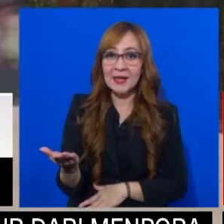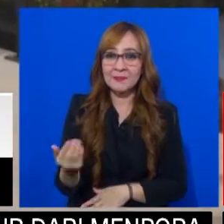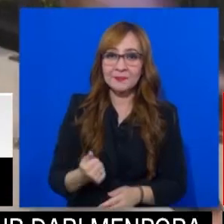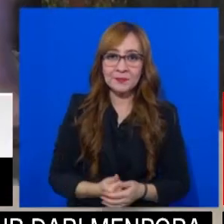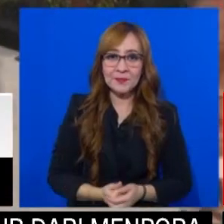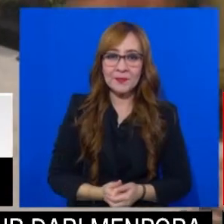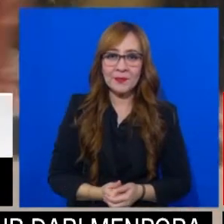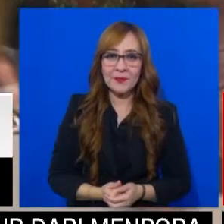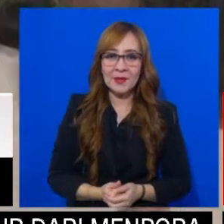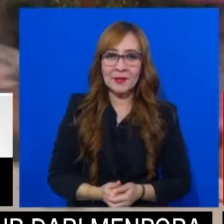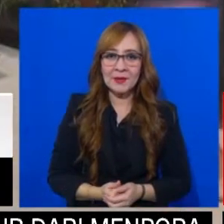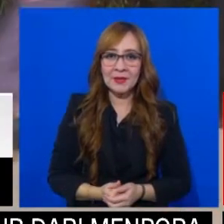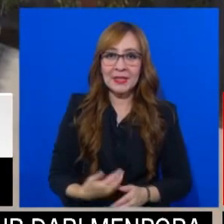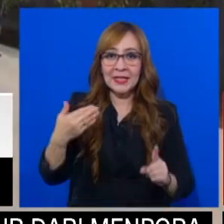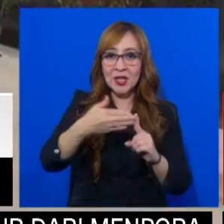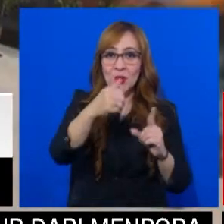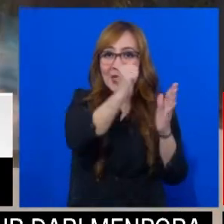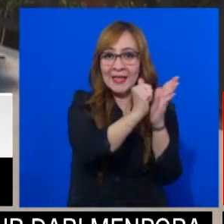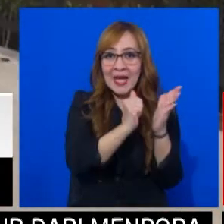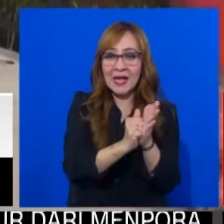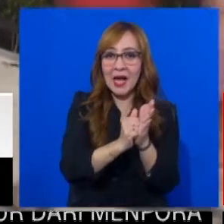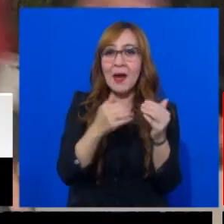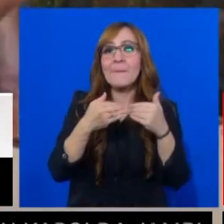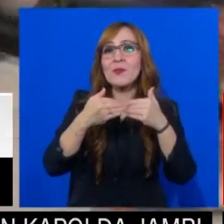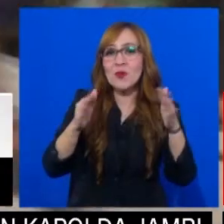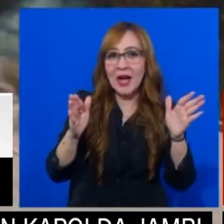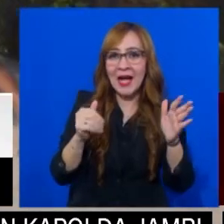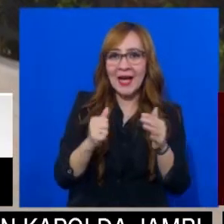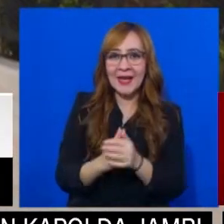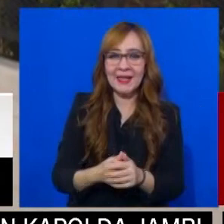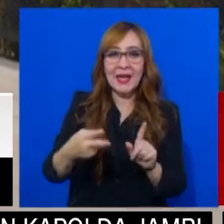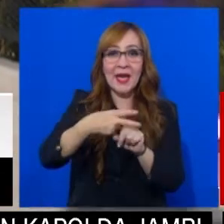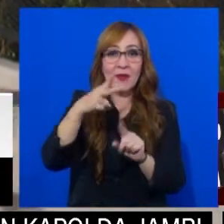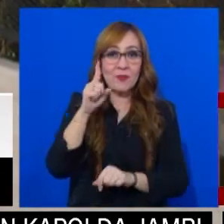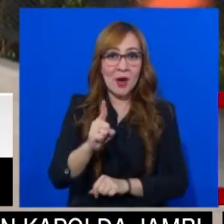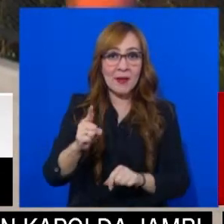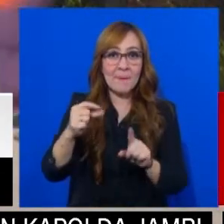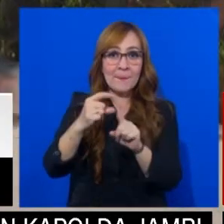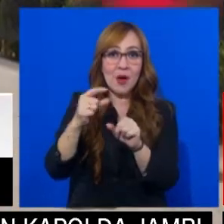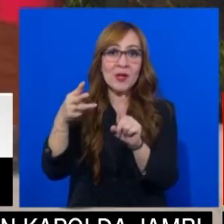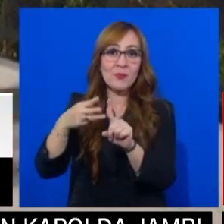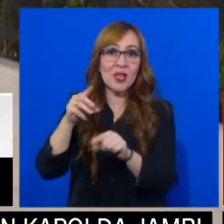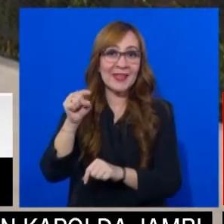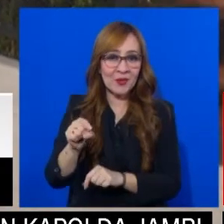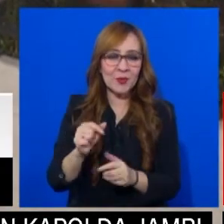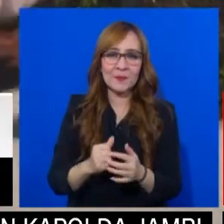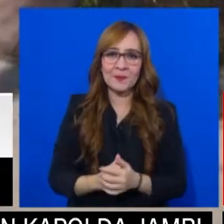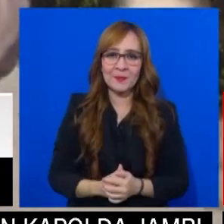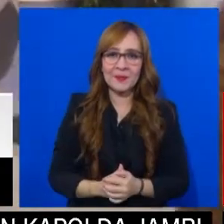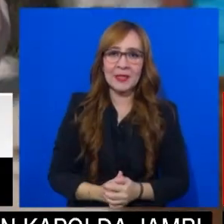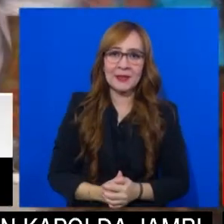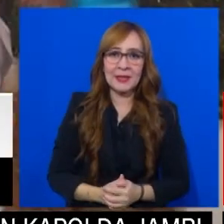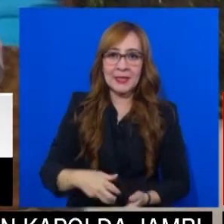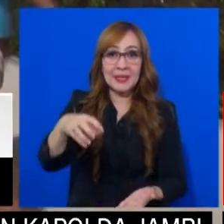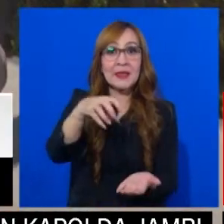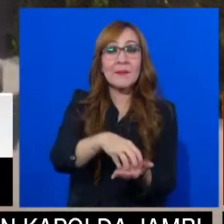pada pembukaan F1 Powerboat yang diadakan di Danau Toba ini. Kemudian di belakang sana, di tribun tertutup maupun tribun terbuka juga